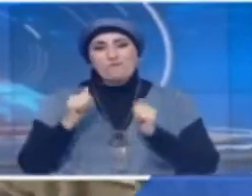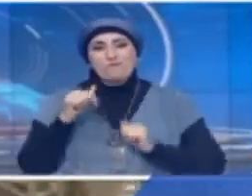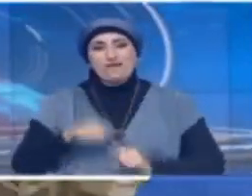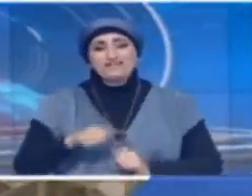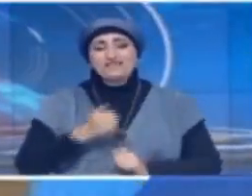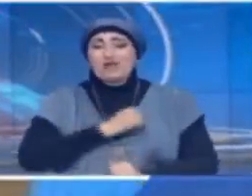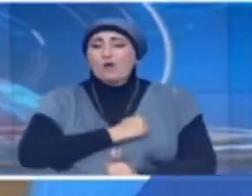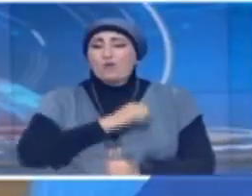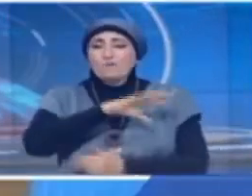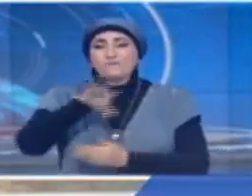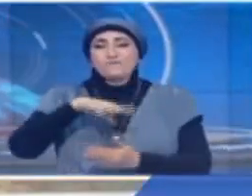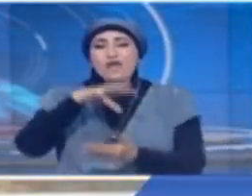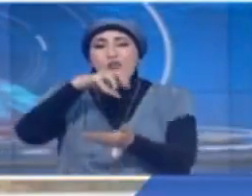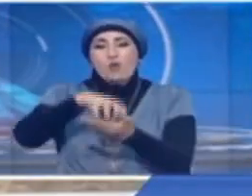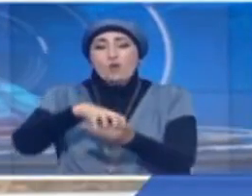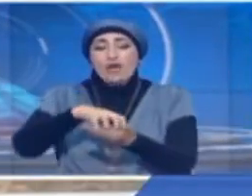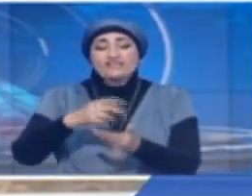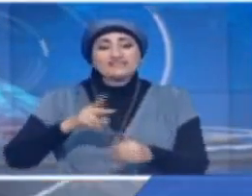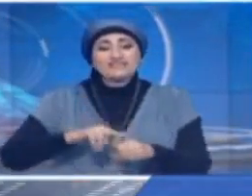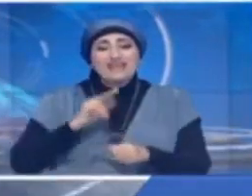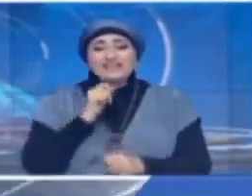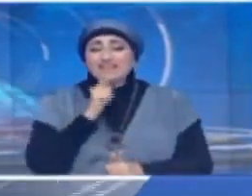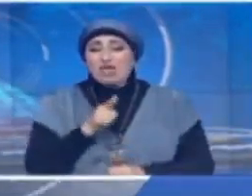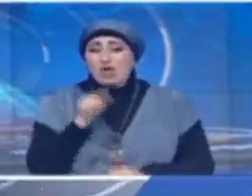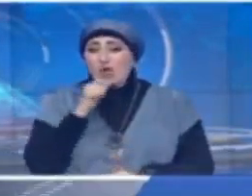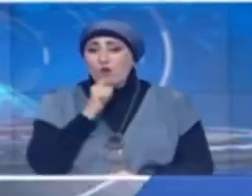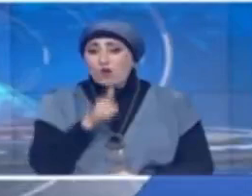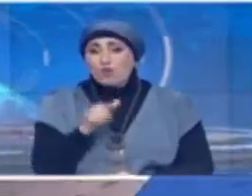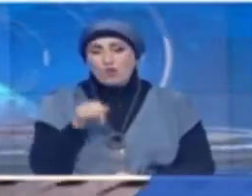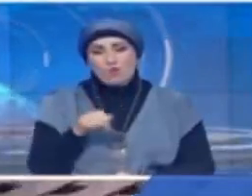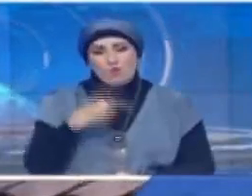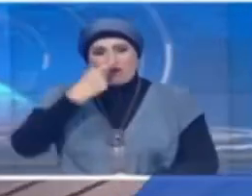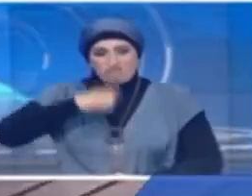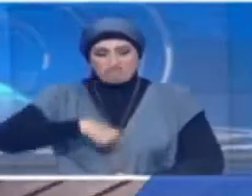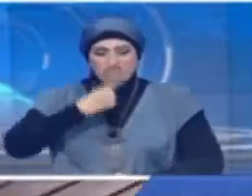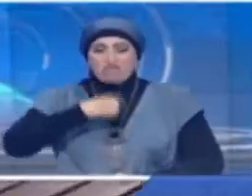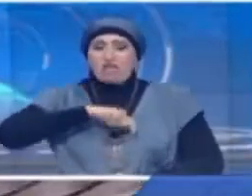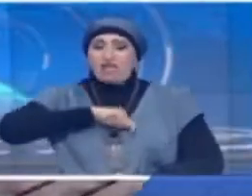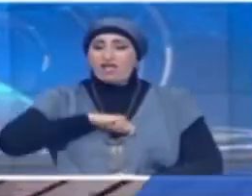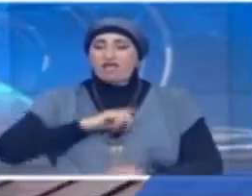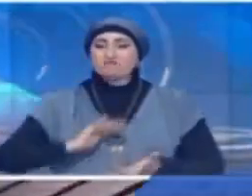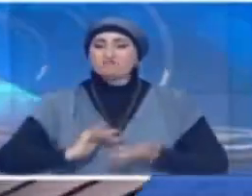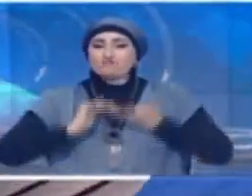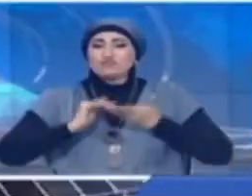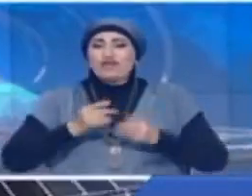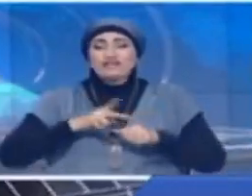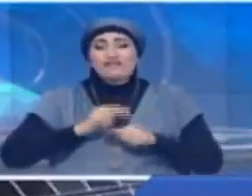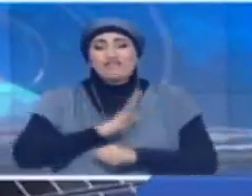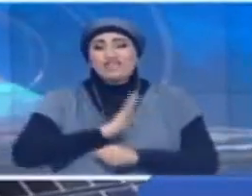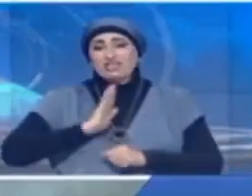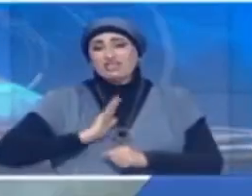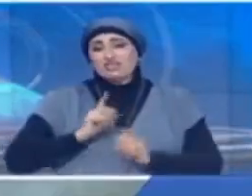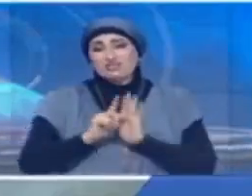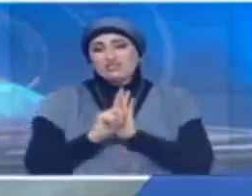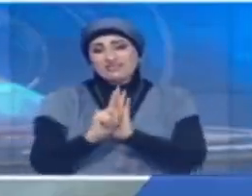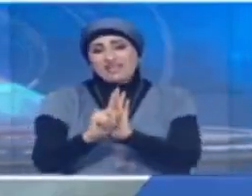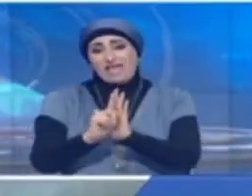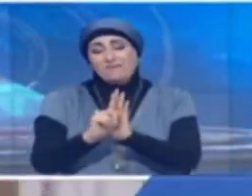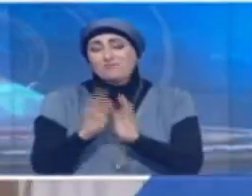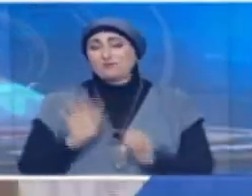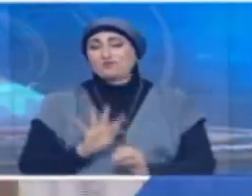الوطنية، الدولة التي تعلي من قيمة المواطنة، ووجدنا الآن قوات مسلحة تحمي والشعب